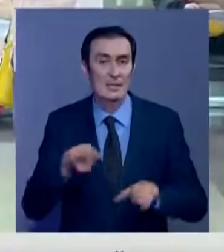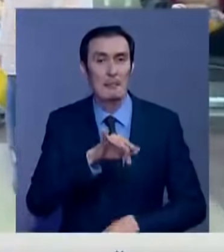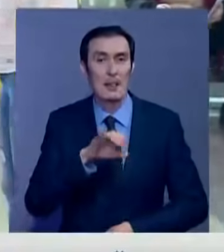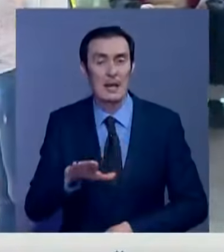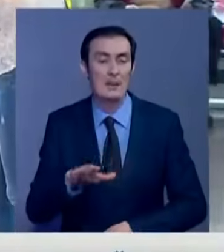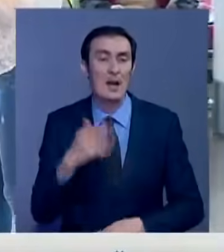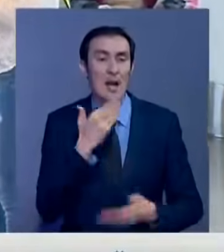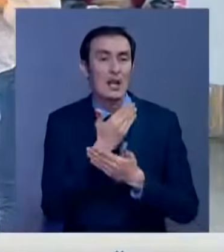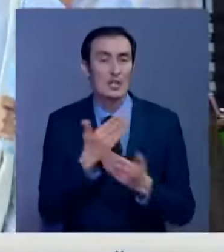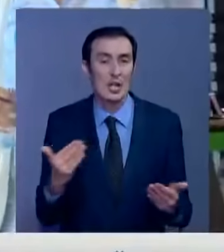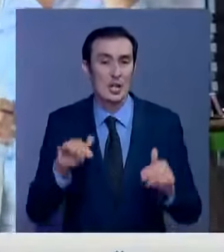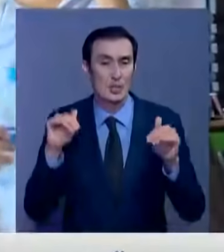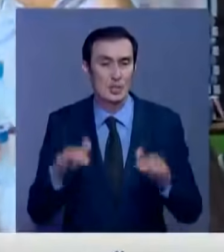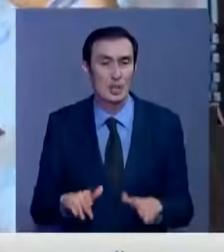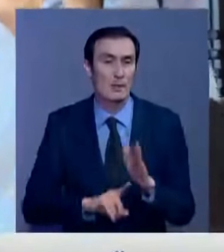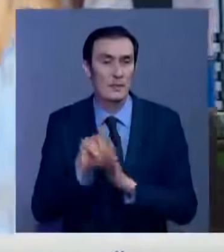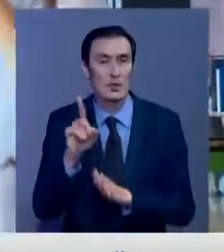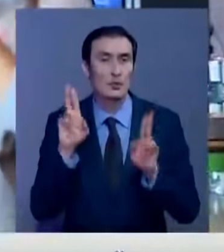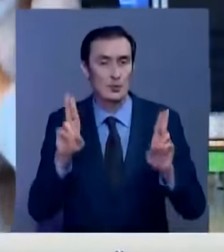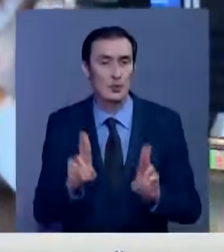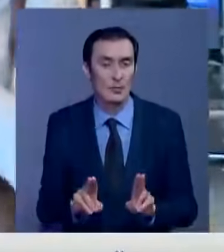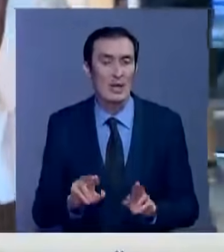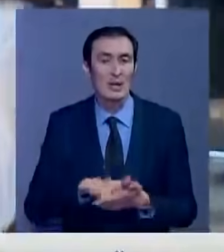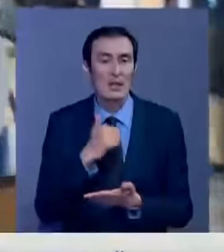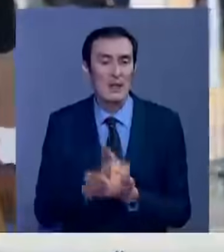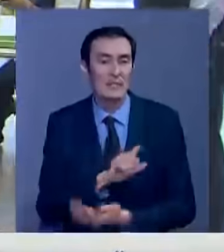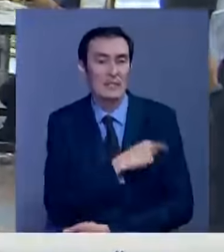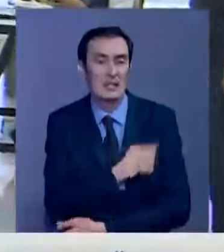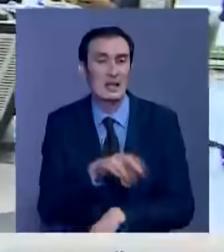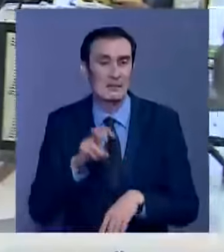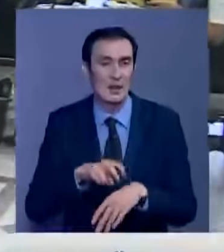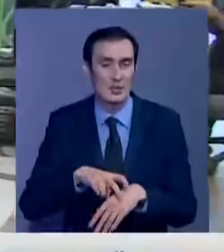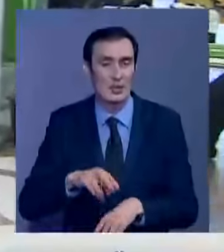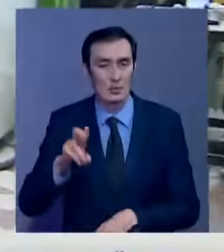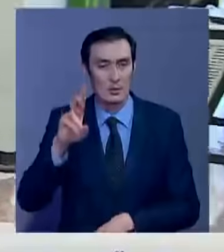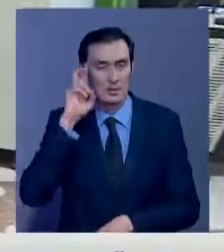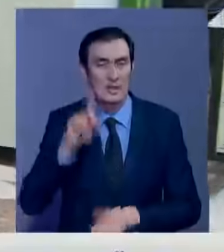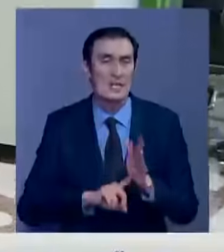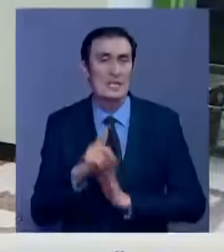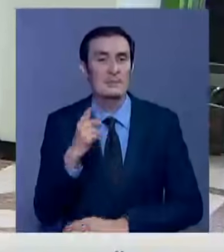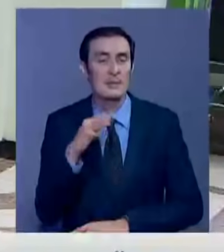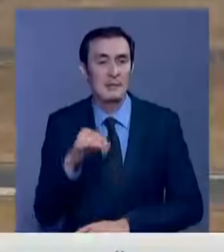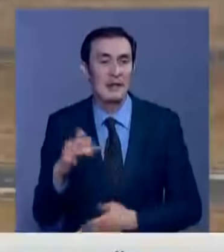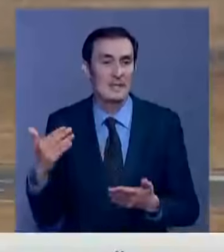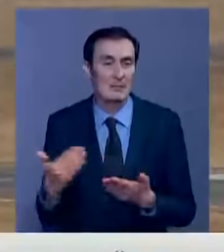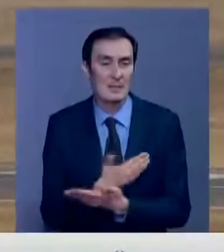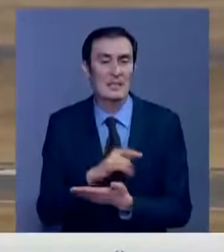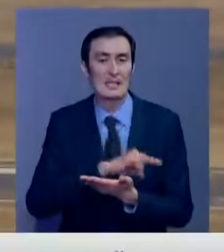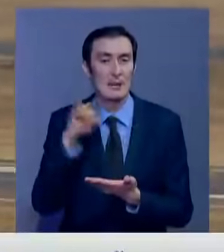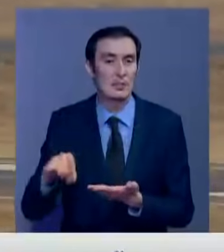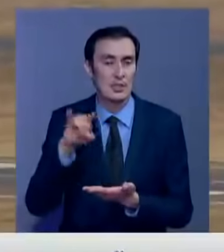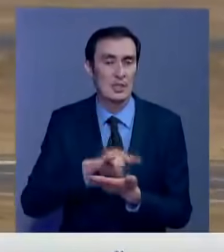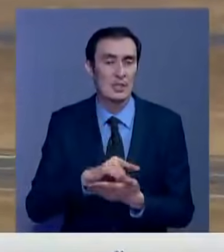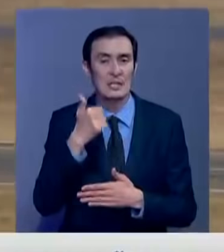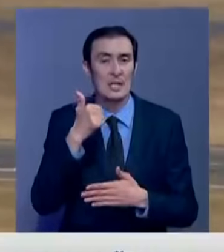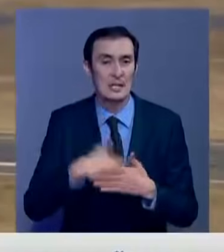Малаев, окончательное решение по введению этих норм примет главный санитарный врач страны. С 1 мая возобновится авиасообщение